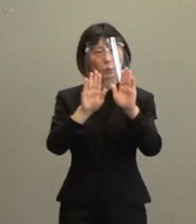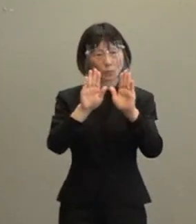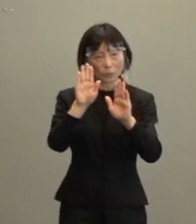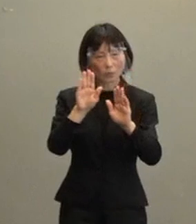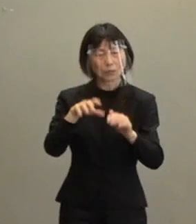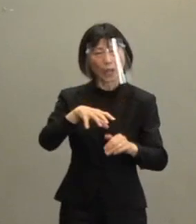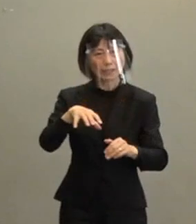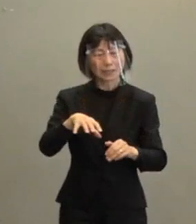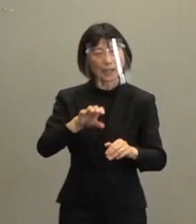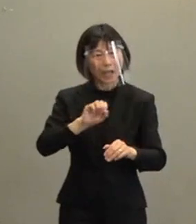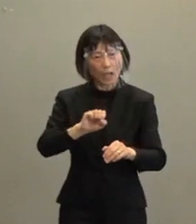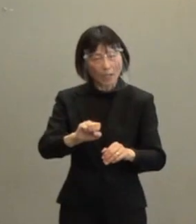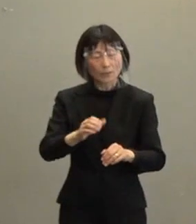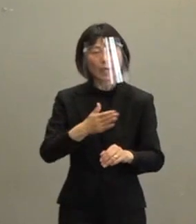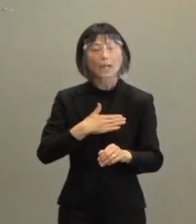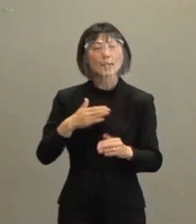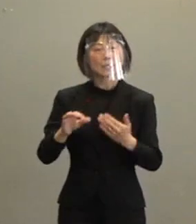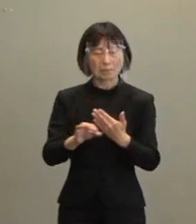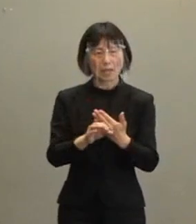そのあたり把握されていることがあったら。